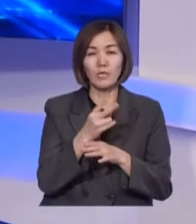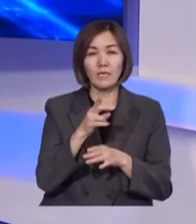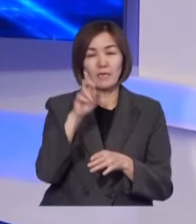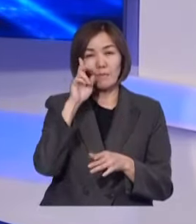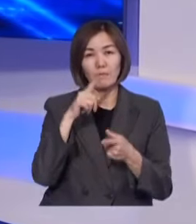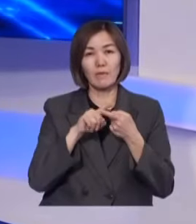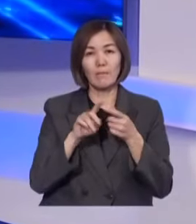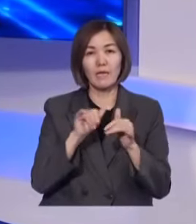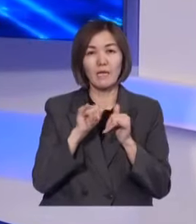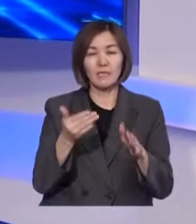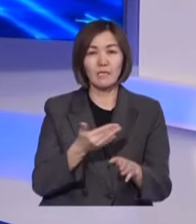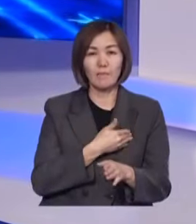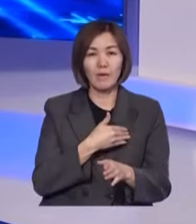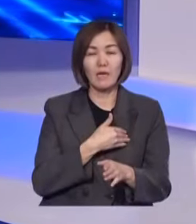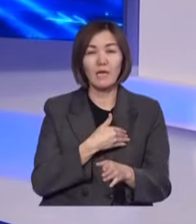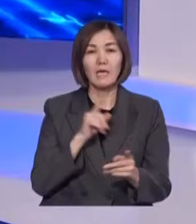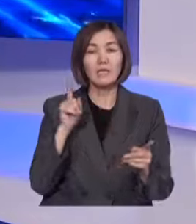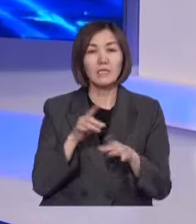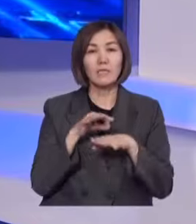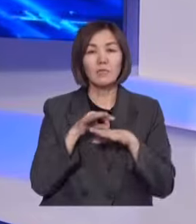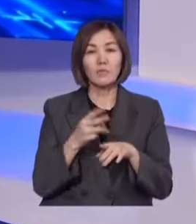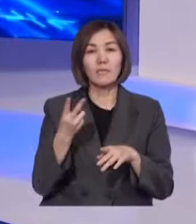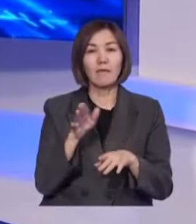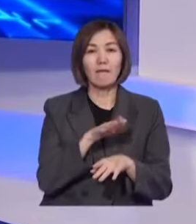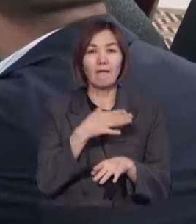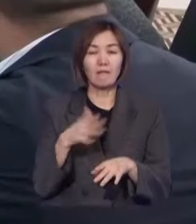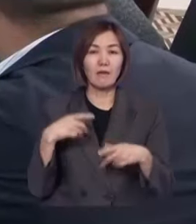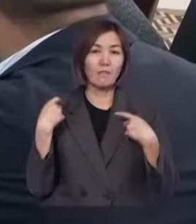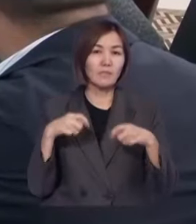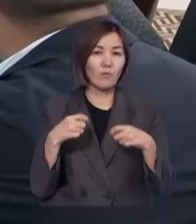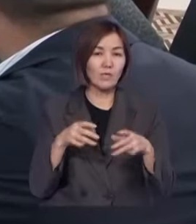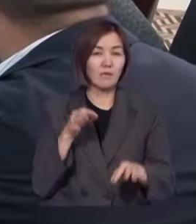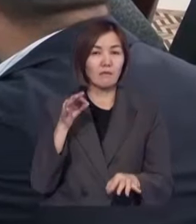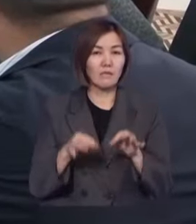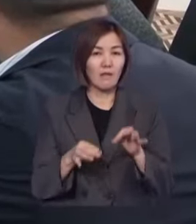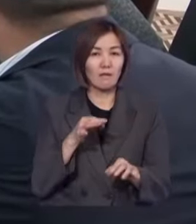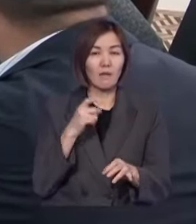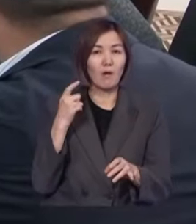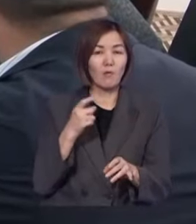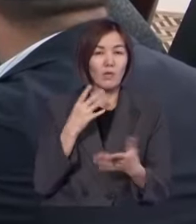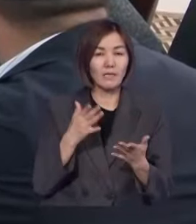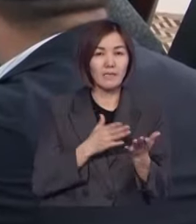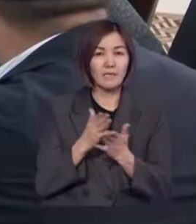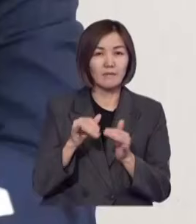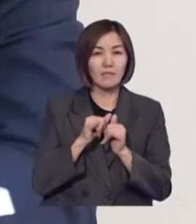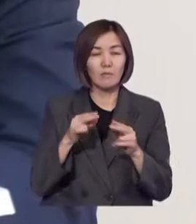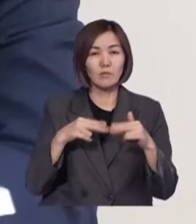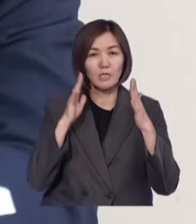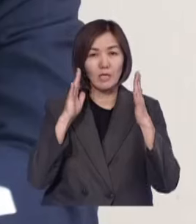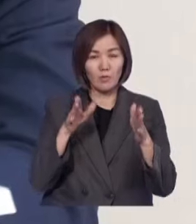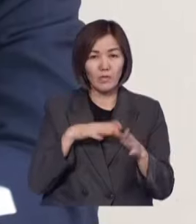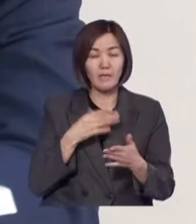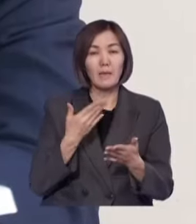елдің байланысын арттырмақ ниетте. Кездесу барысында қос тарап сауда-саттықты талқылап, өңірде шаруашылық саласын дамытуға назар